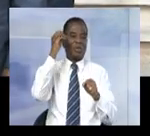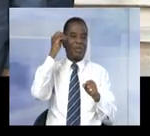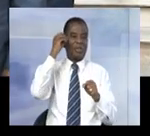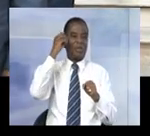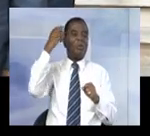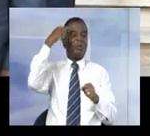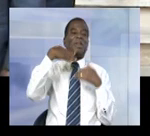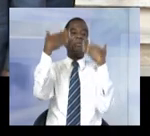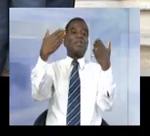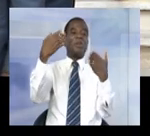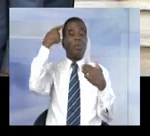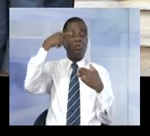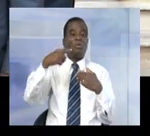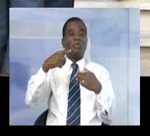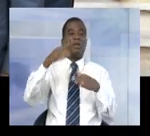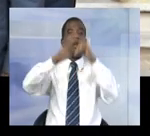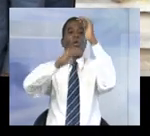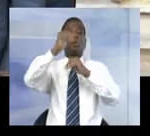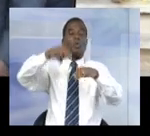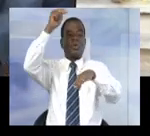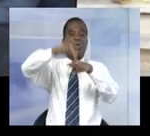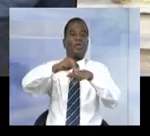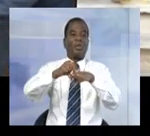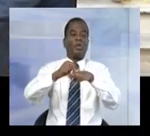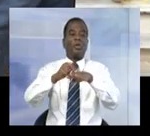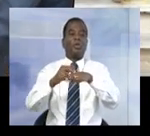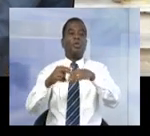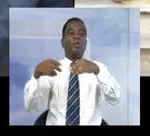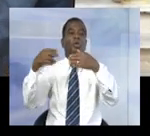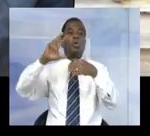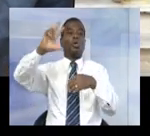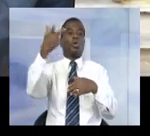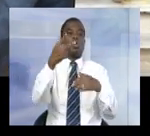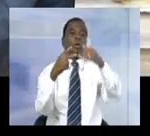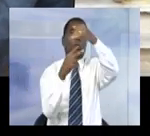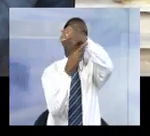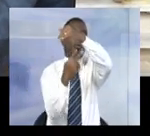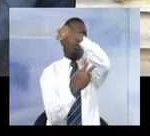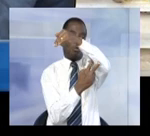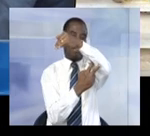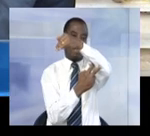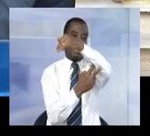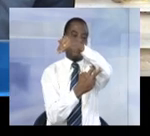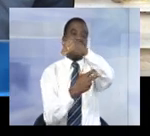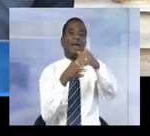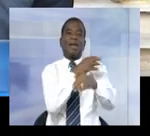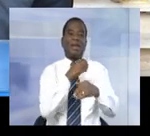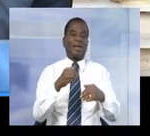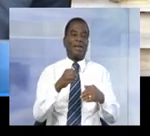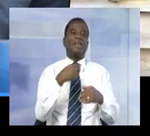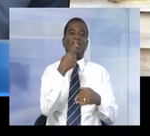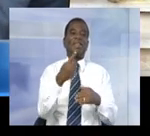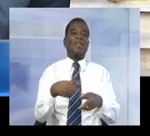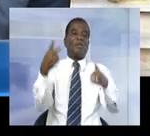cette occasion pour renouveler les vœux du peuple béninois, du Bénin, de la